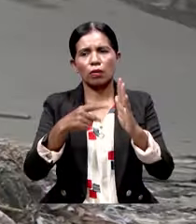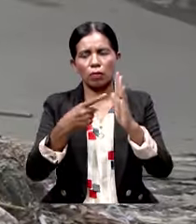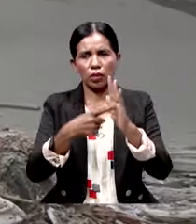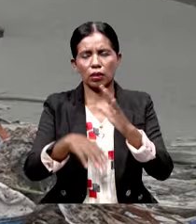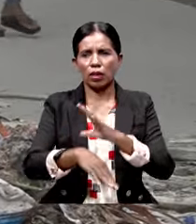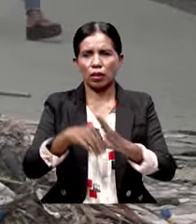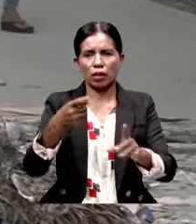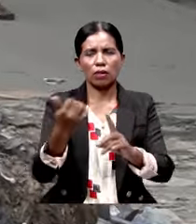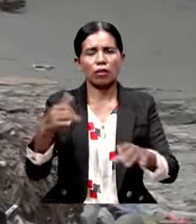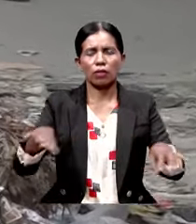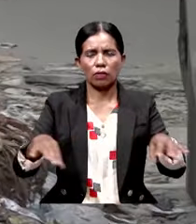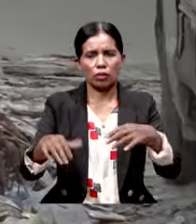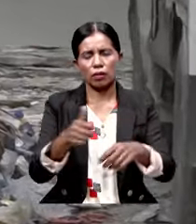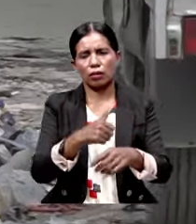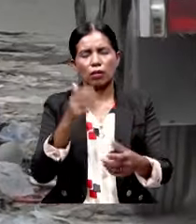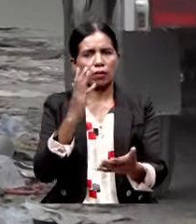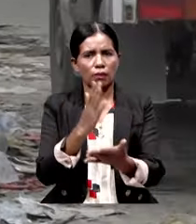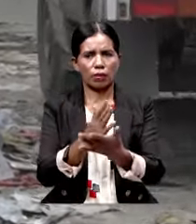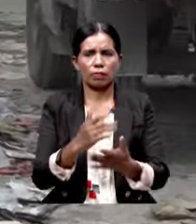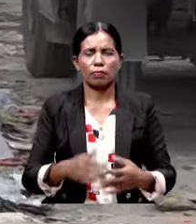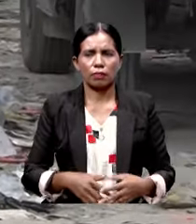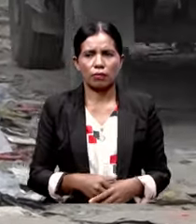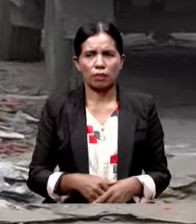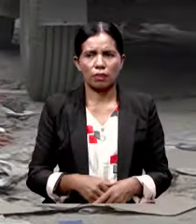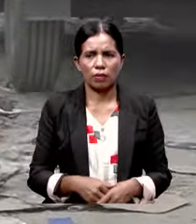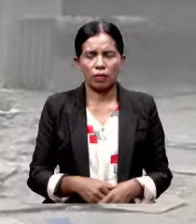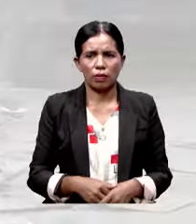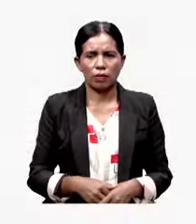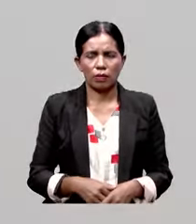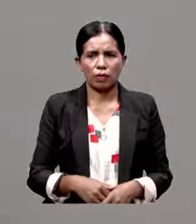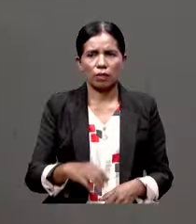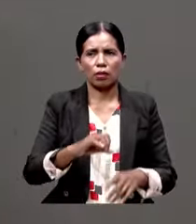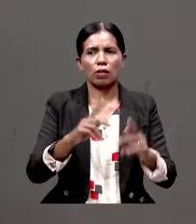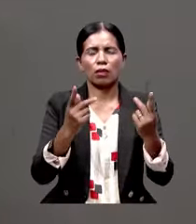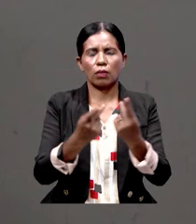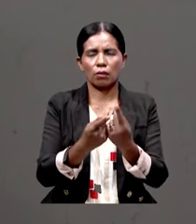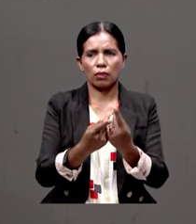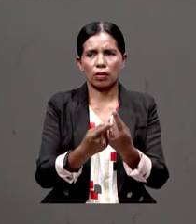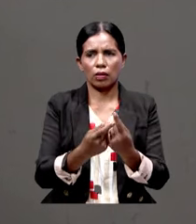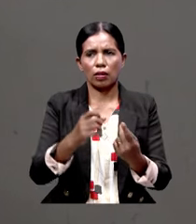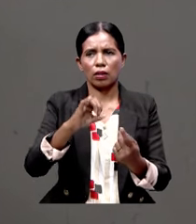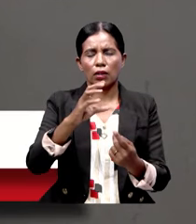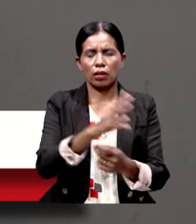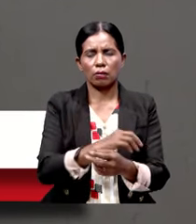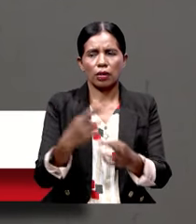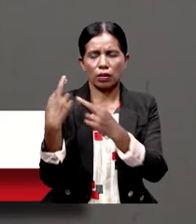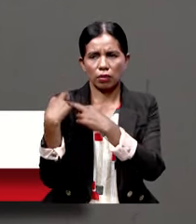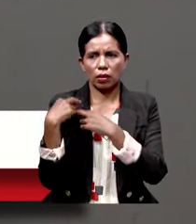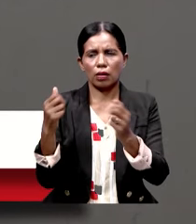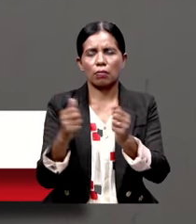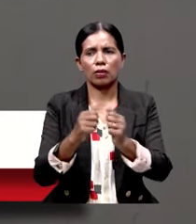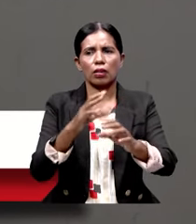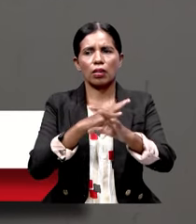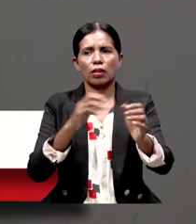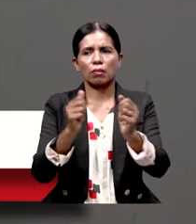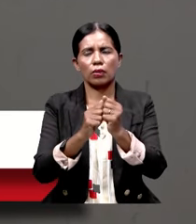resignaan nune servisu balung paradutia ba zona imutine kompanya narang ge sama responsabiliza hamu toko kareta sama